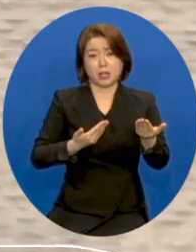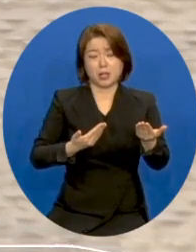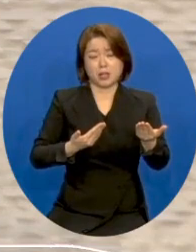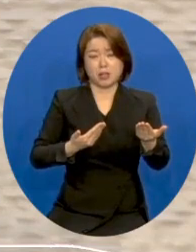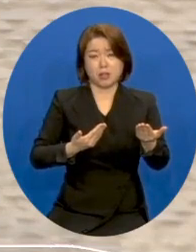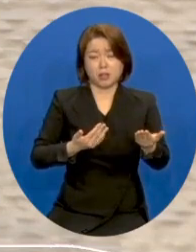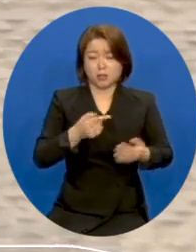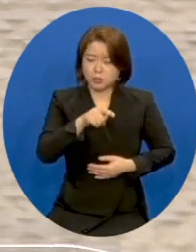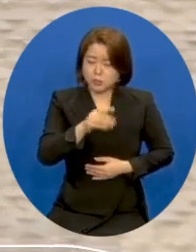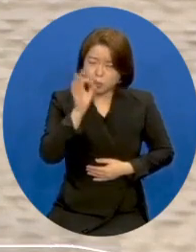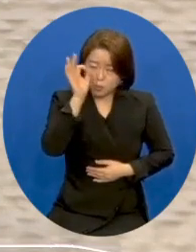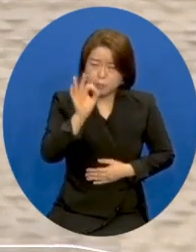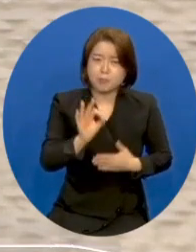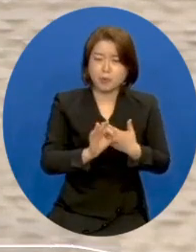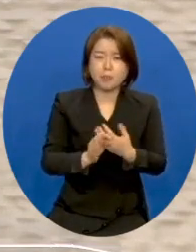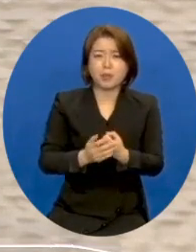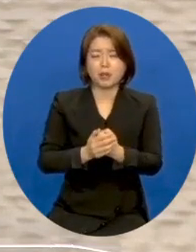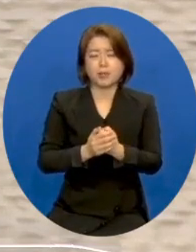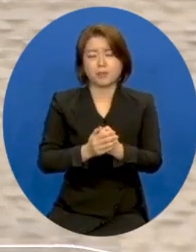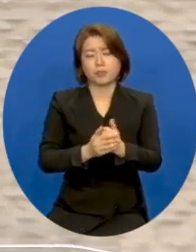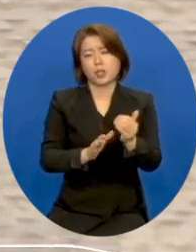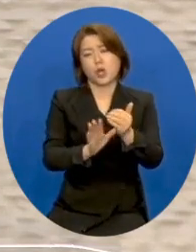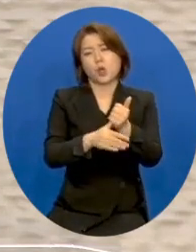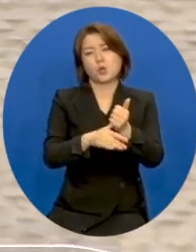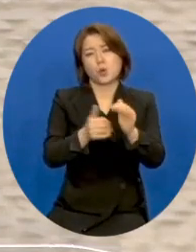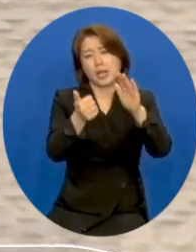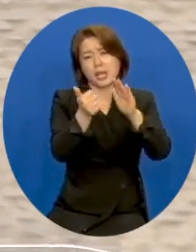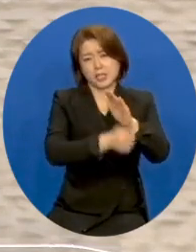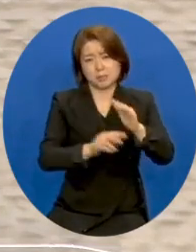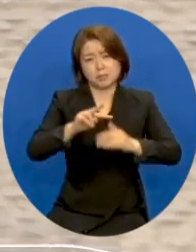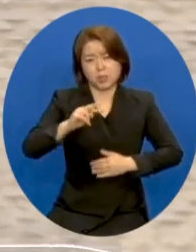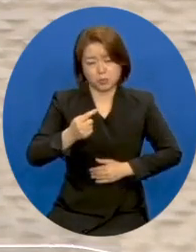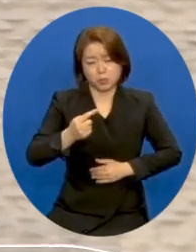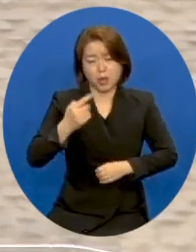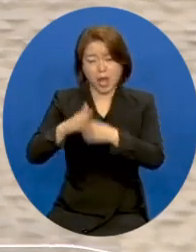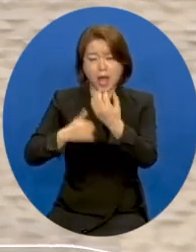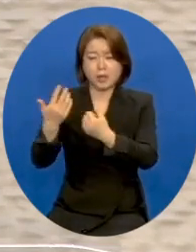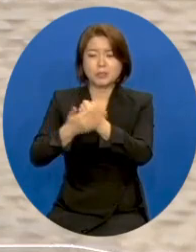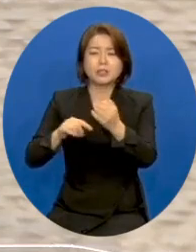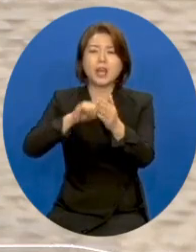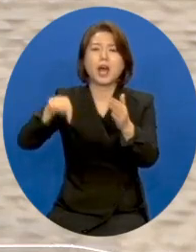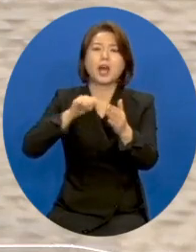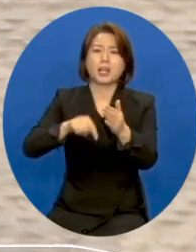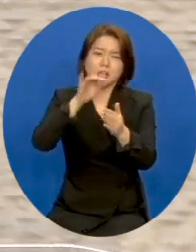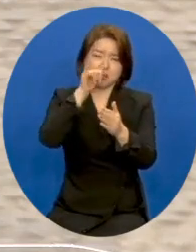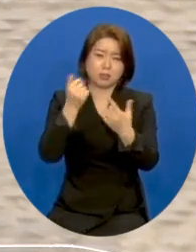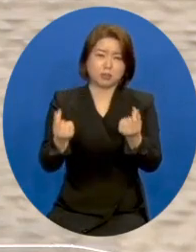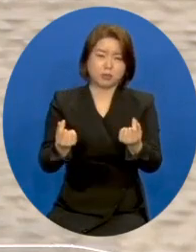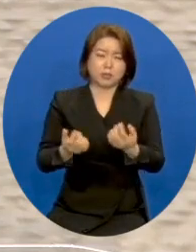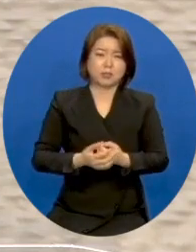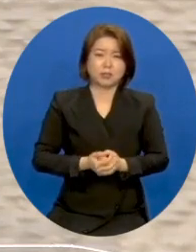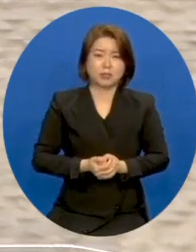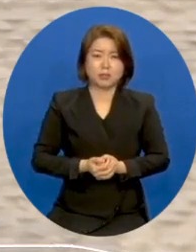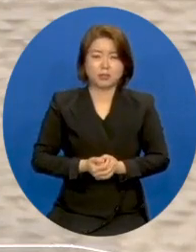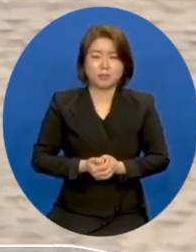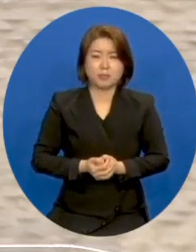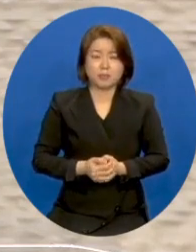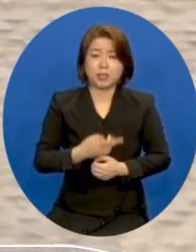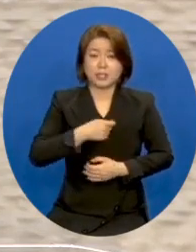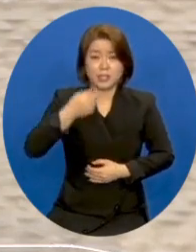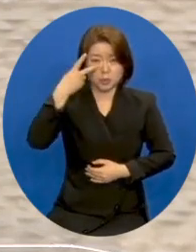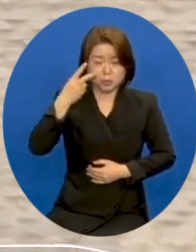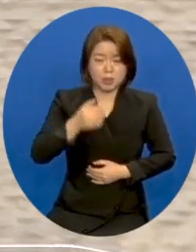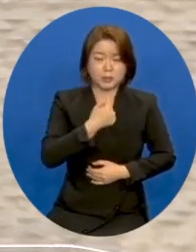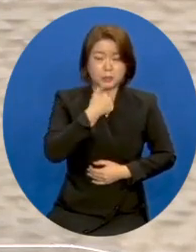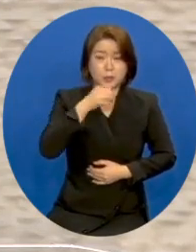보면 요나의 실패조차도 하나님의 은혜 안에 있었던 것입니다. 사도 바울은